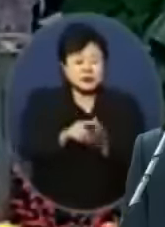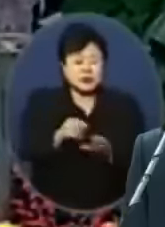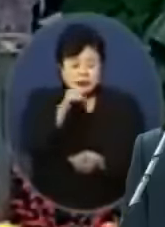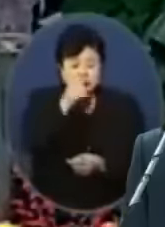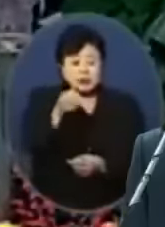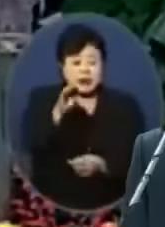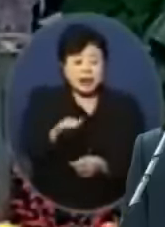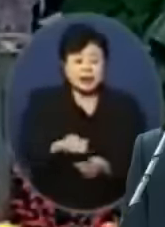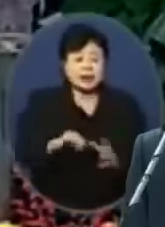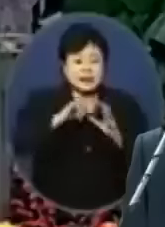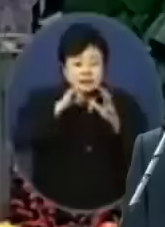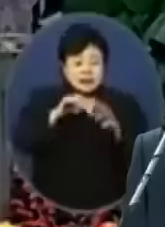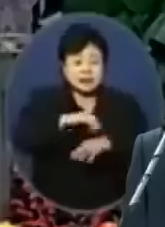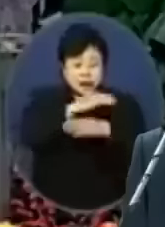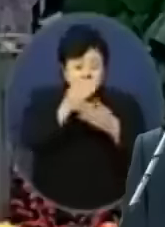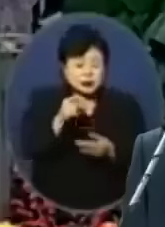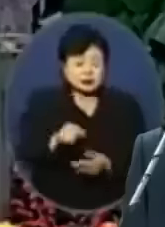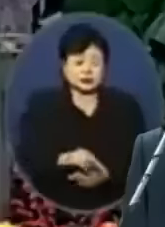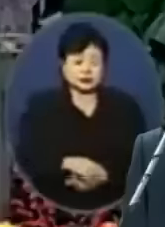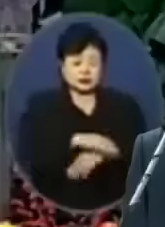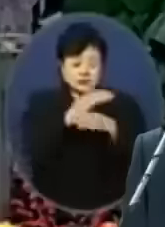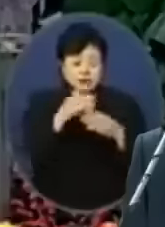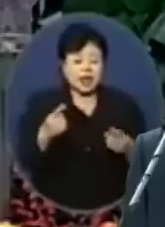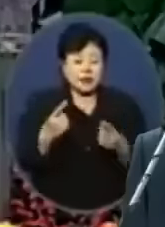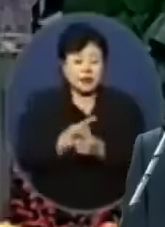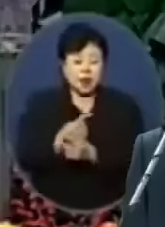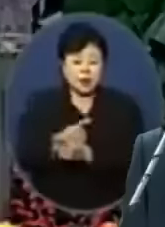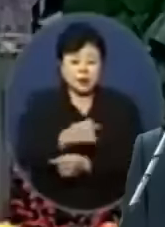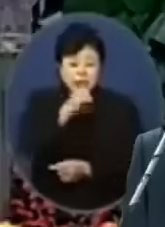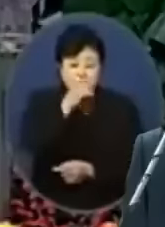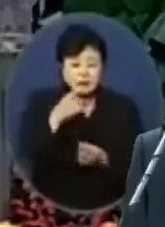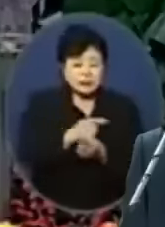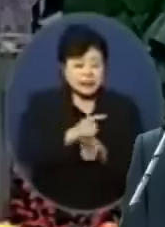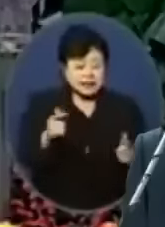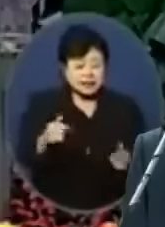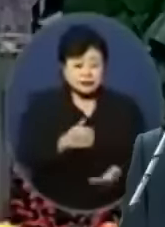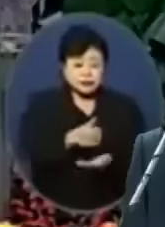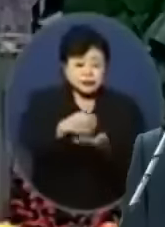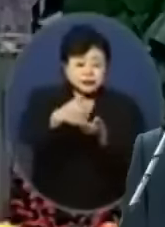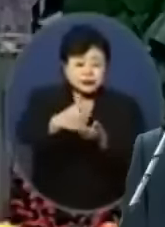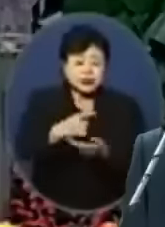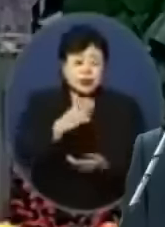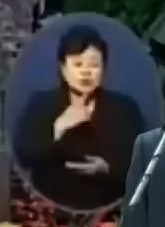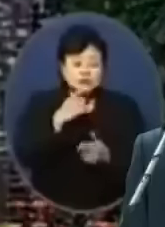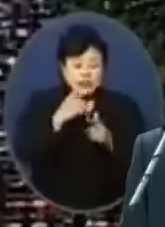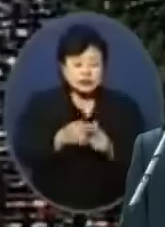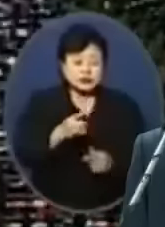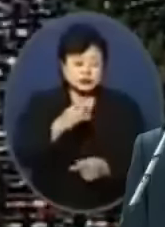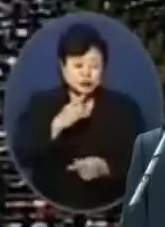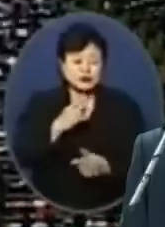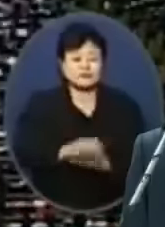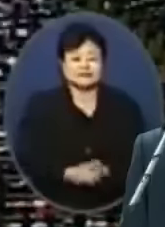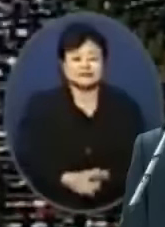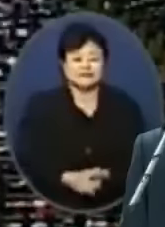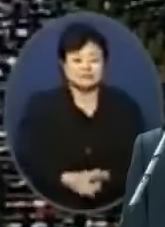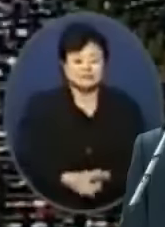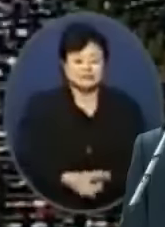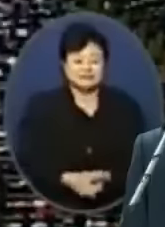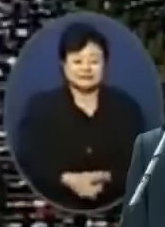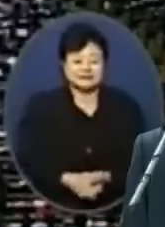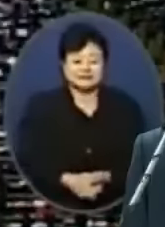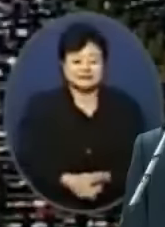그러나 이 세상의 모든 것은 다 변하지만 변치 않은 분은 오직 예수님밖에 계시지